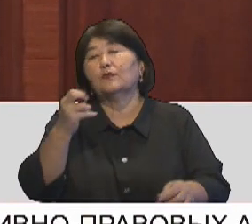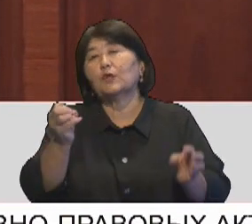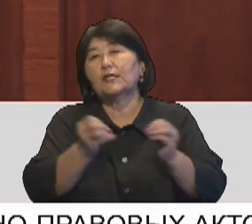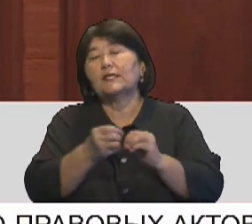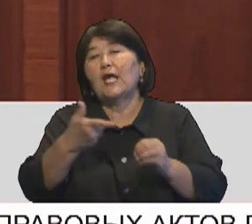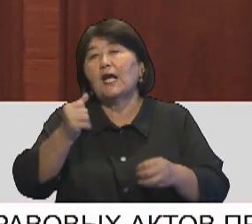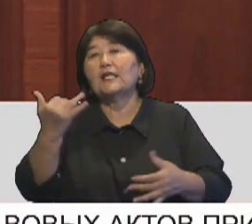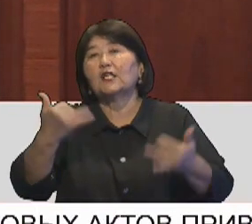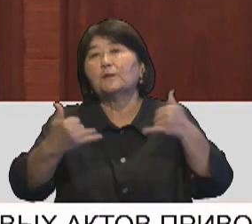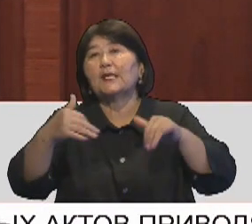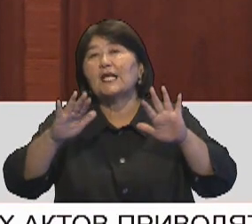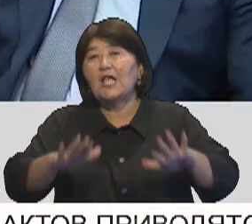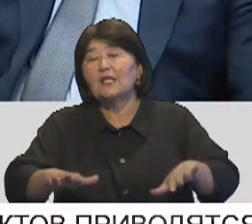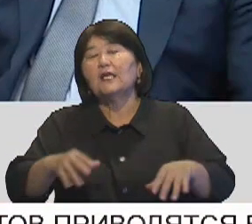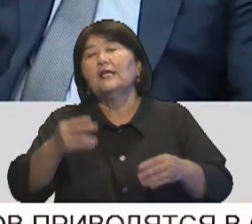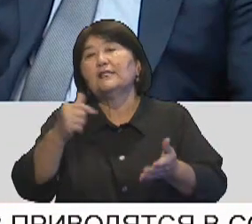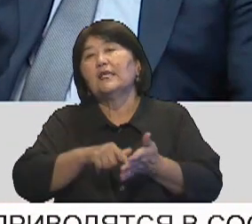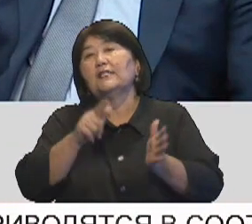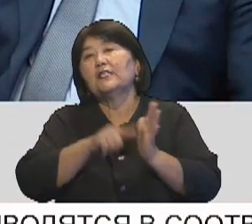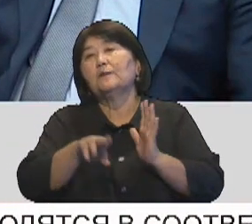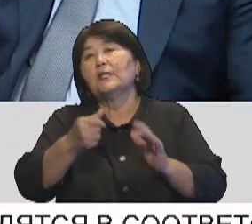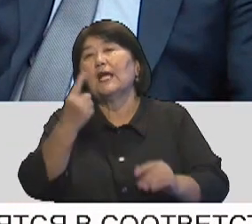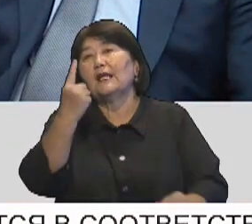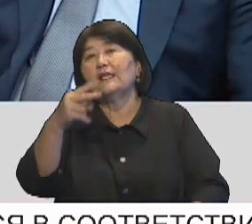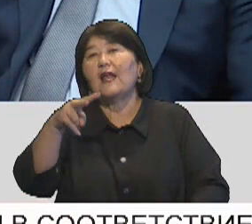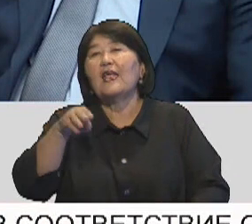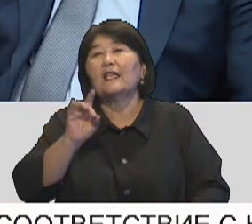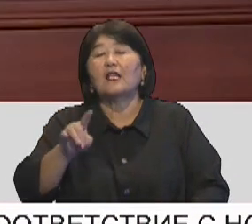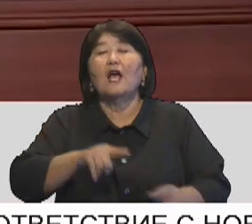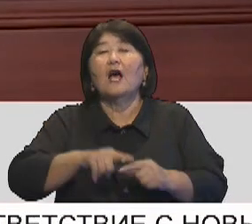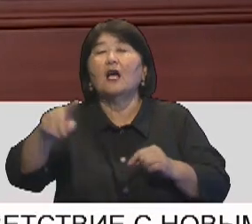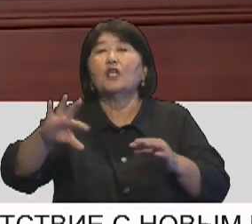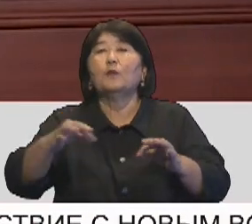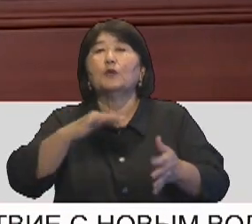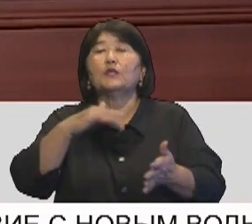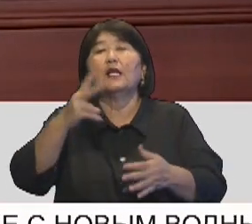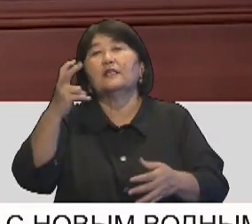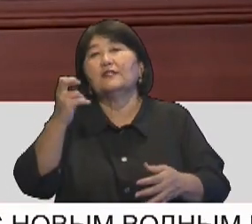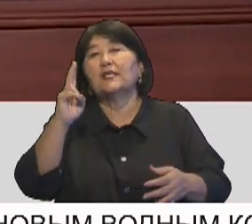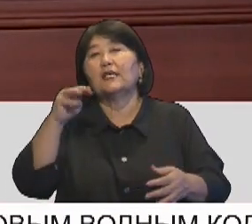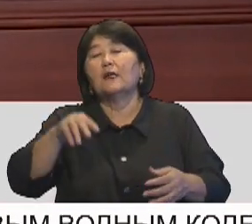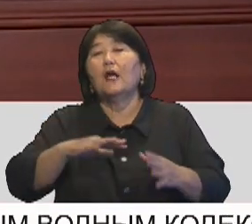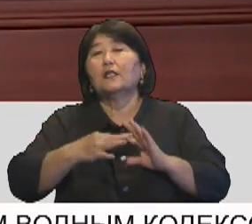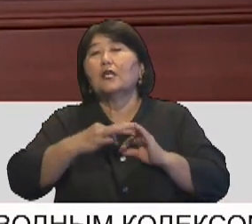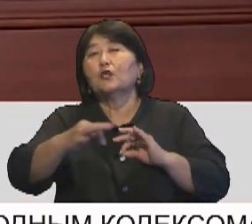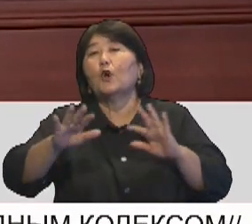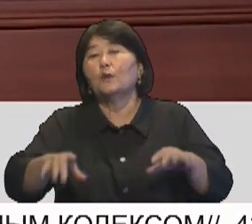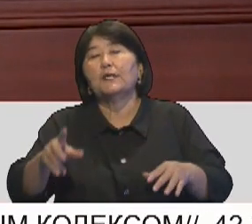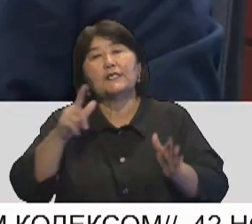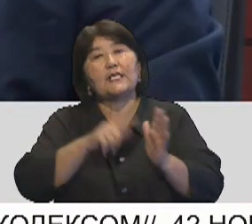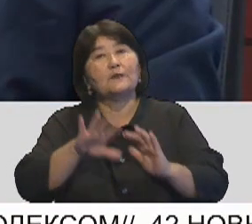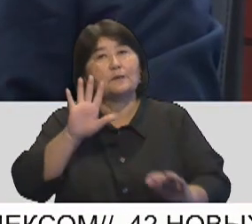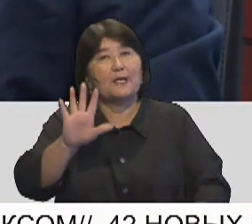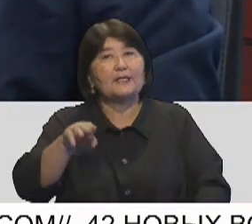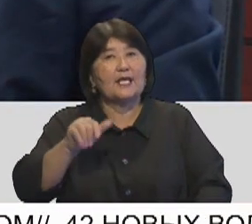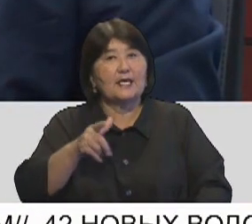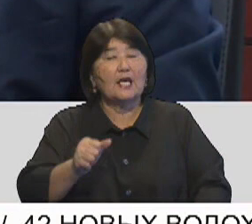газозаправочные станциях цена 70 тенге за литр в отдалённых от областного центра на 200 км населённых пунктах по 75